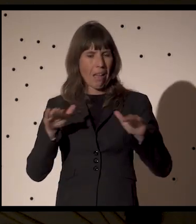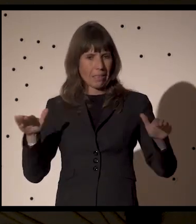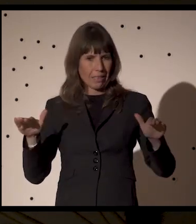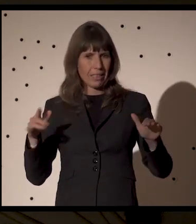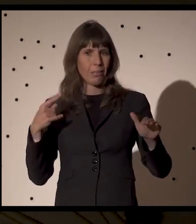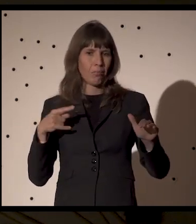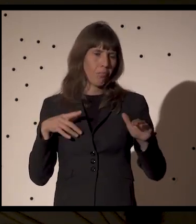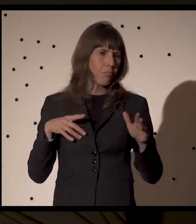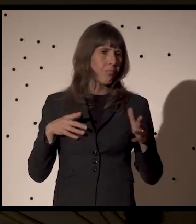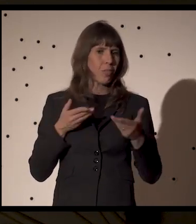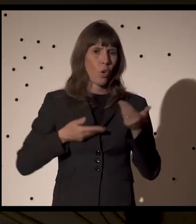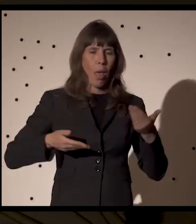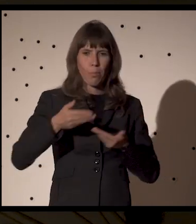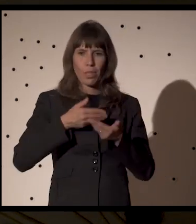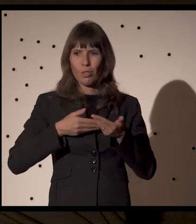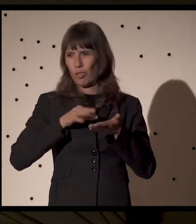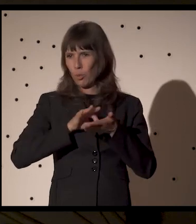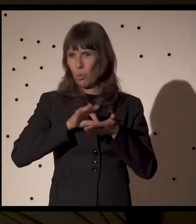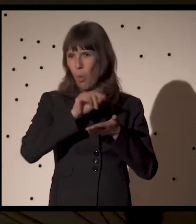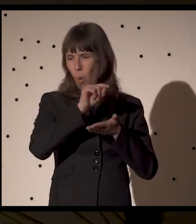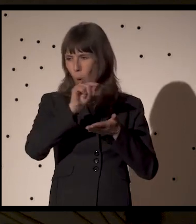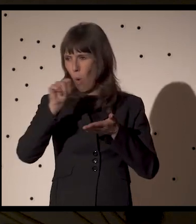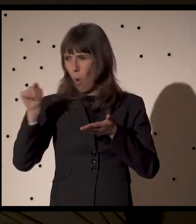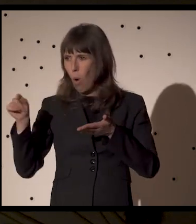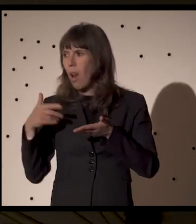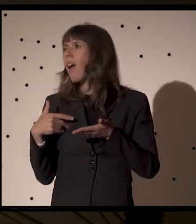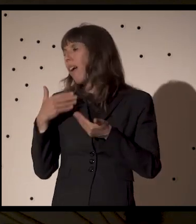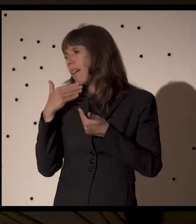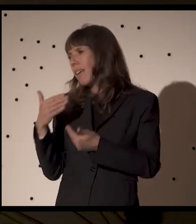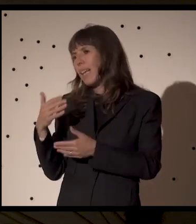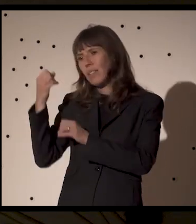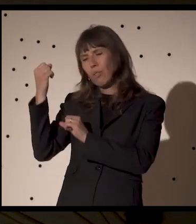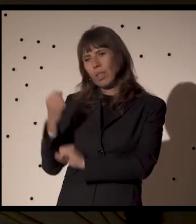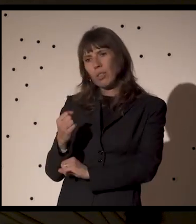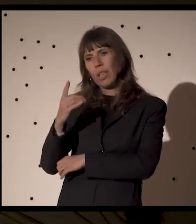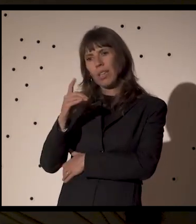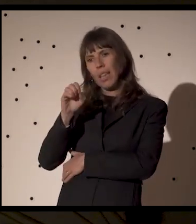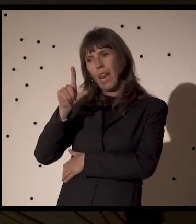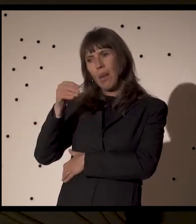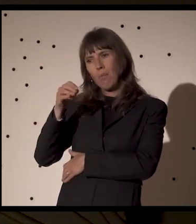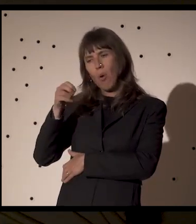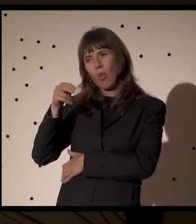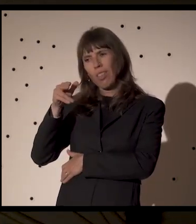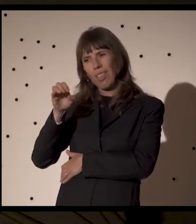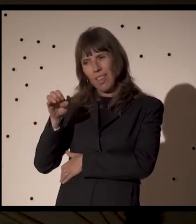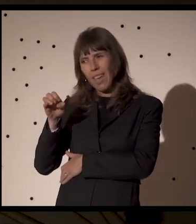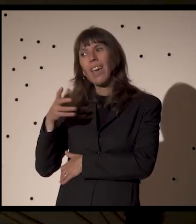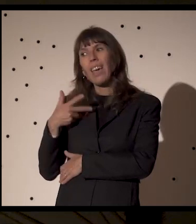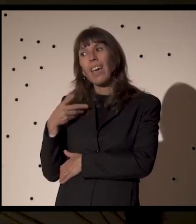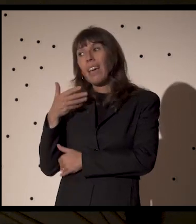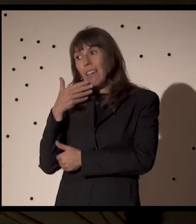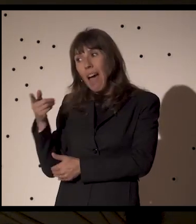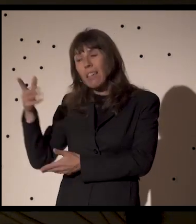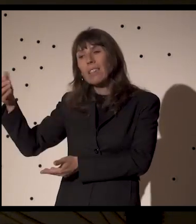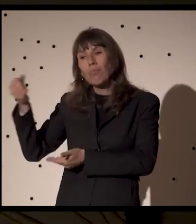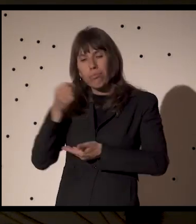ringraziare la fondazione del Monte che sta sostenendo con un contributo finalizzato il progetto al teatro Thiene banco quest'anno